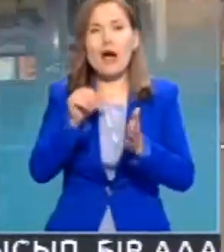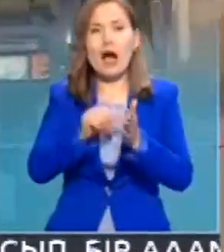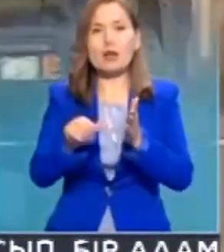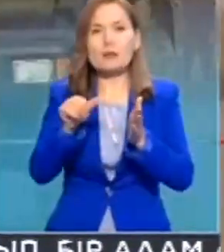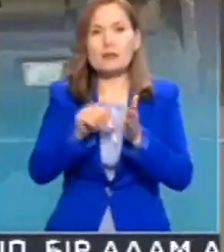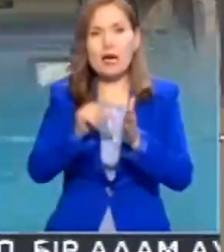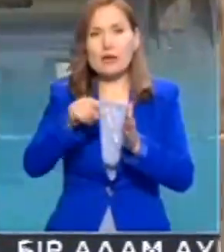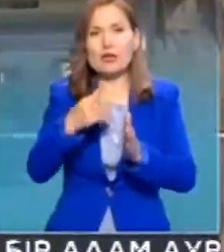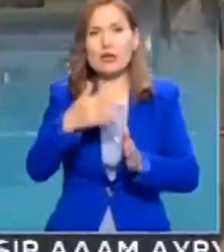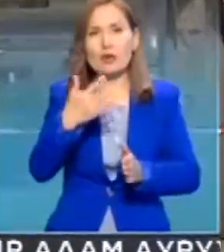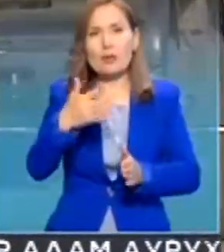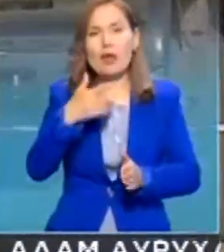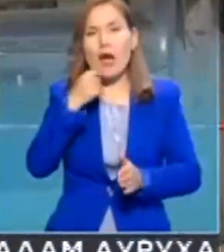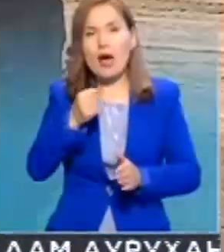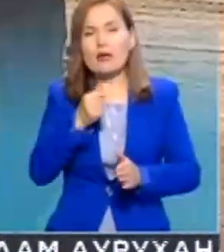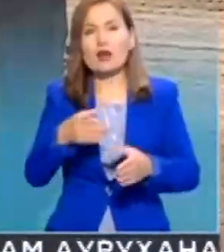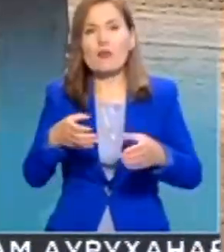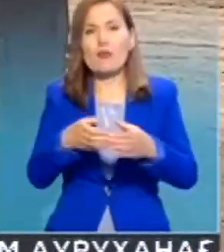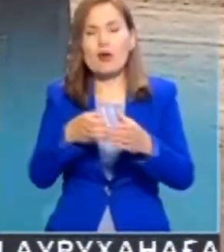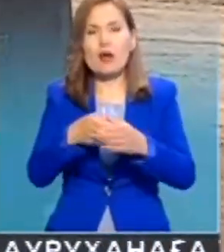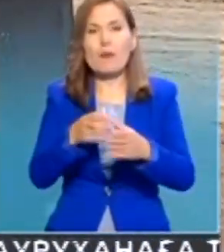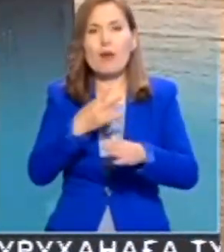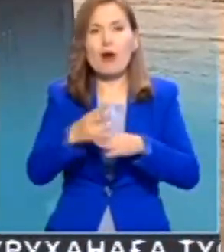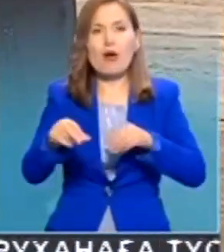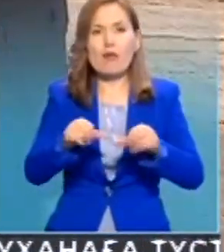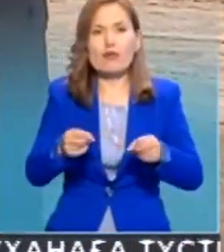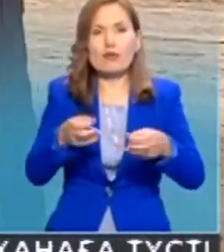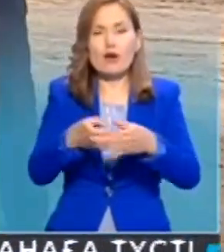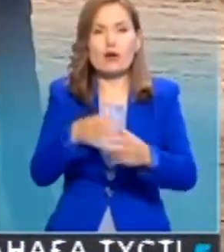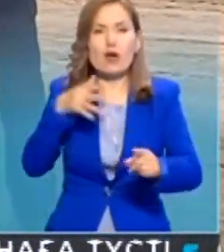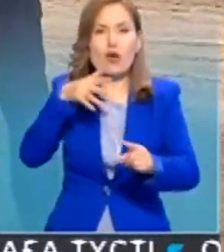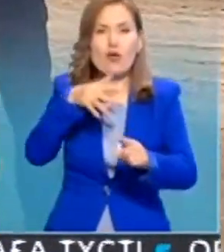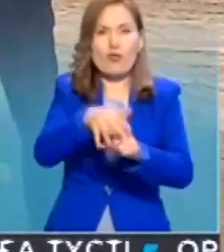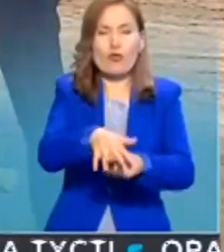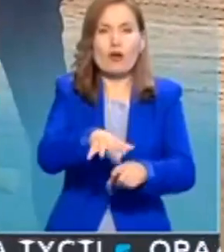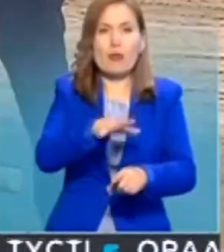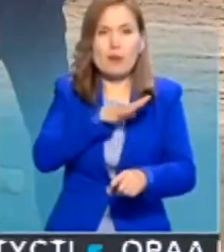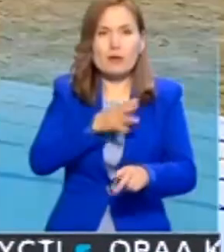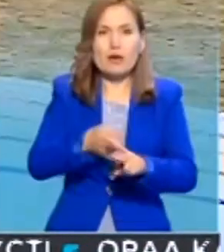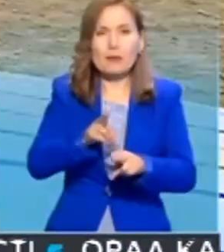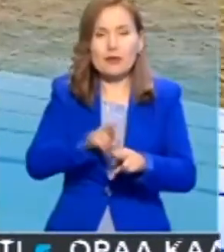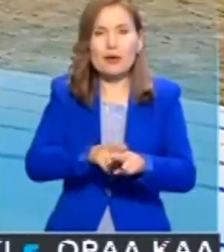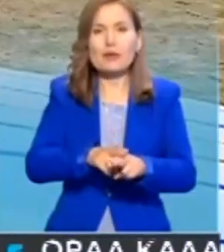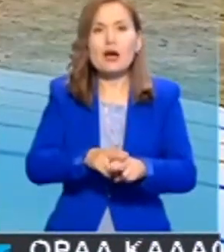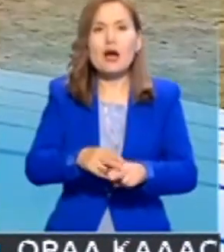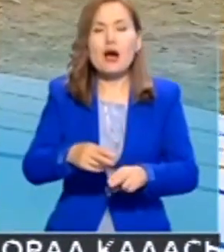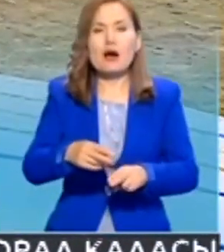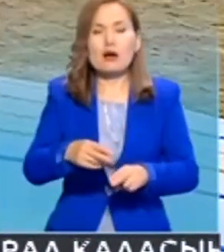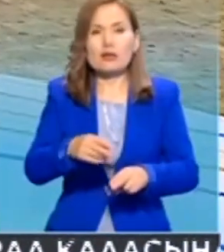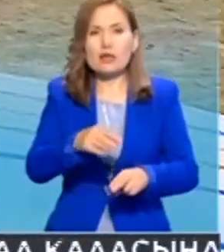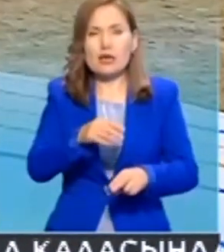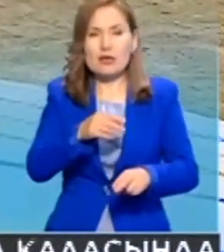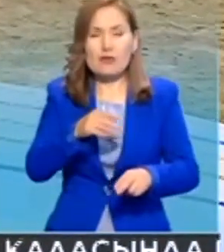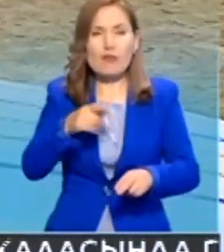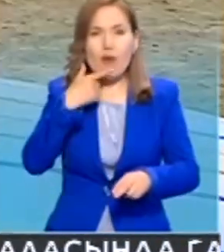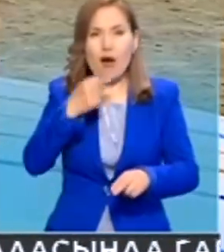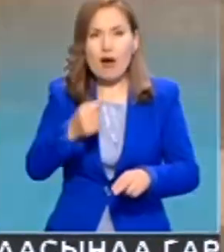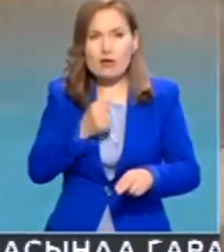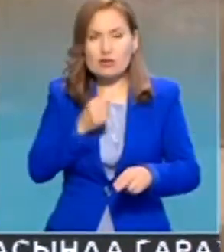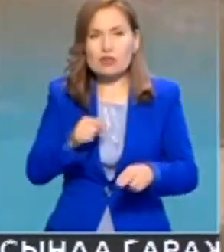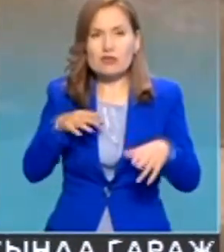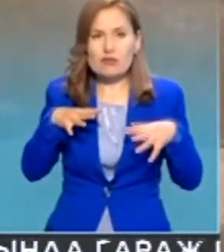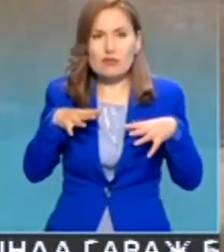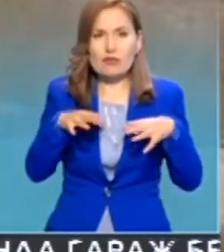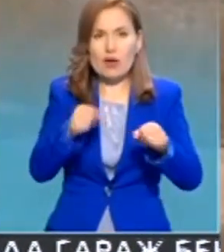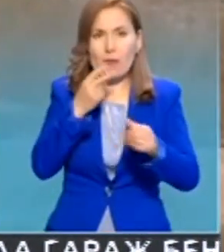66-55 әскери бөліміне ланкестер шабуыл жасап, қару-жарақ пен оқ-дәрілерді басып алуға ұмтылған болатын. Алайда жанқиярлық пен қарсылық көрсеткен әскерилер қауіптің